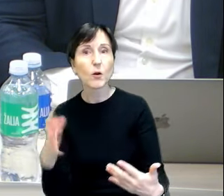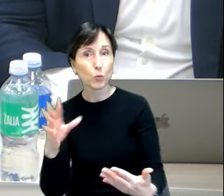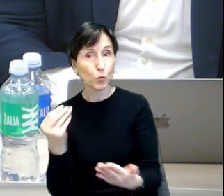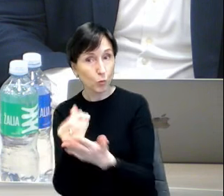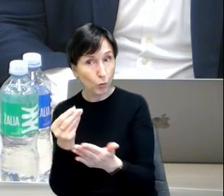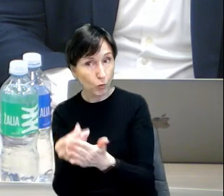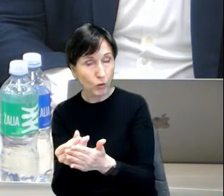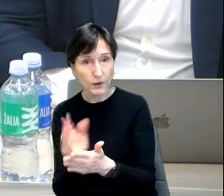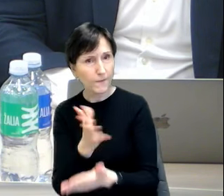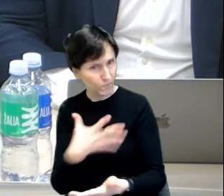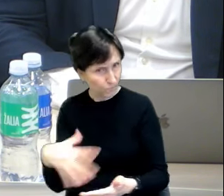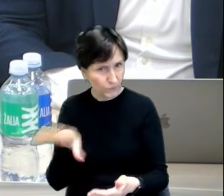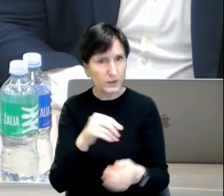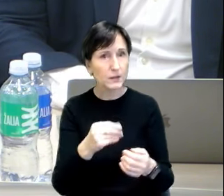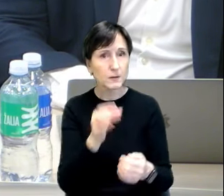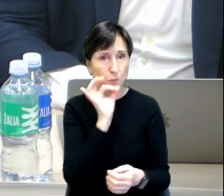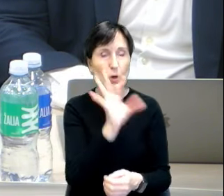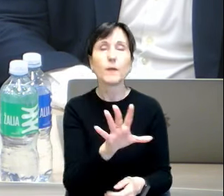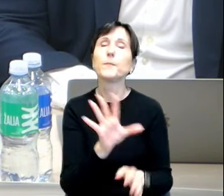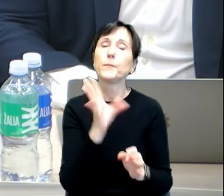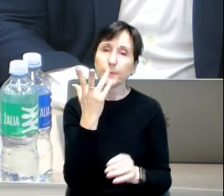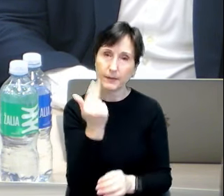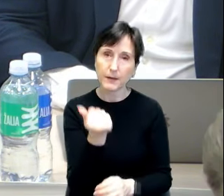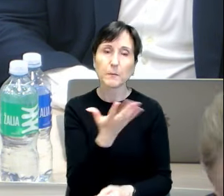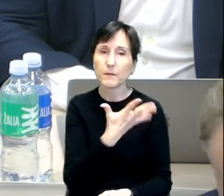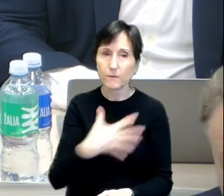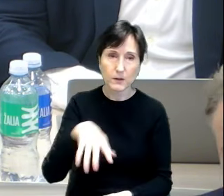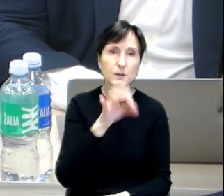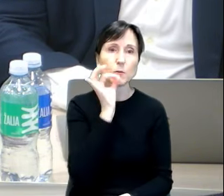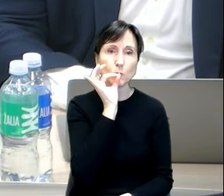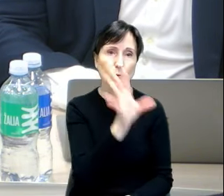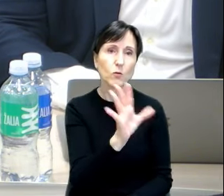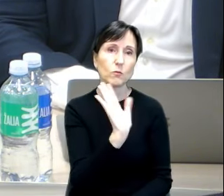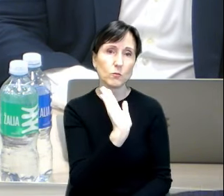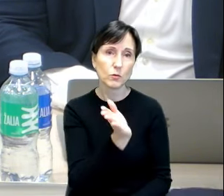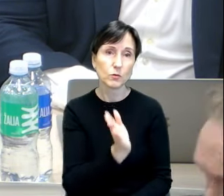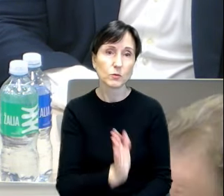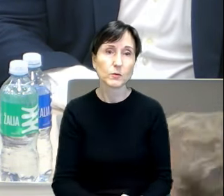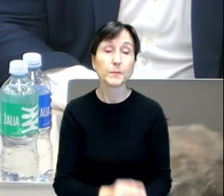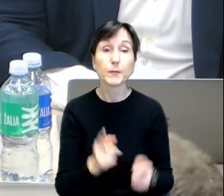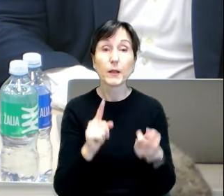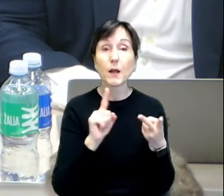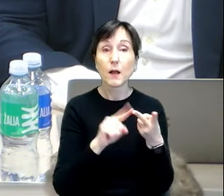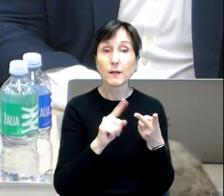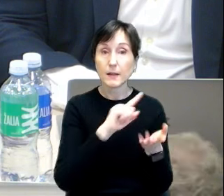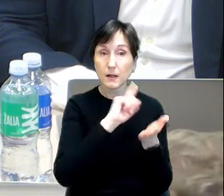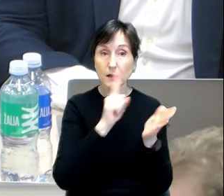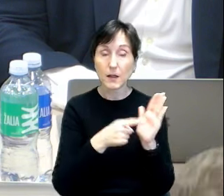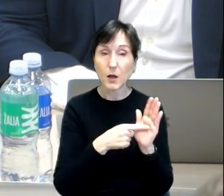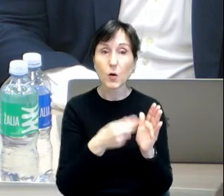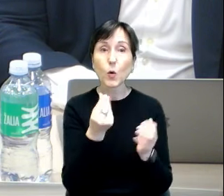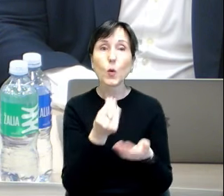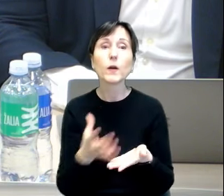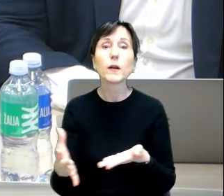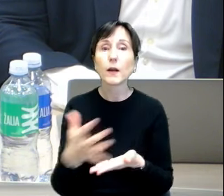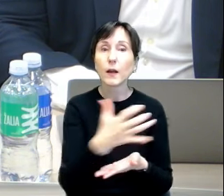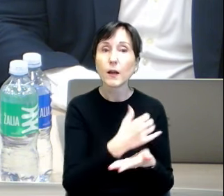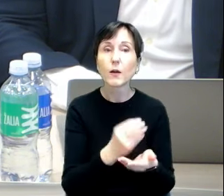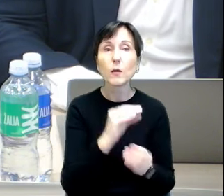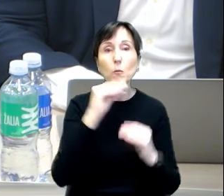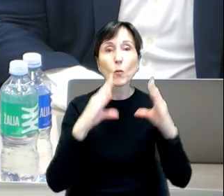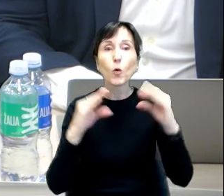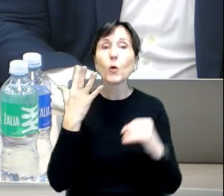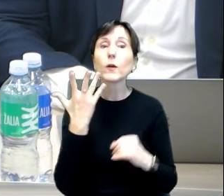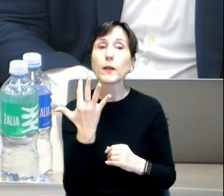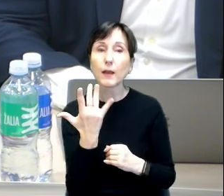atleisti taip tikrai visi bus atleisti supratau antras klausimas yra rinkliavos dydis motyvuojama kad